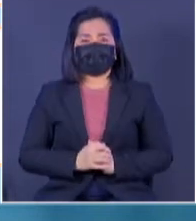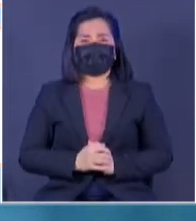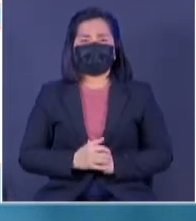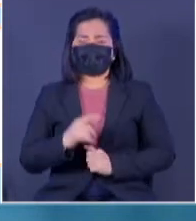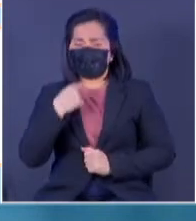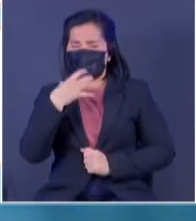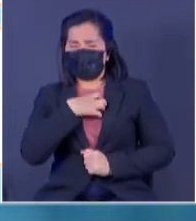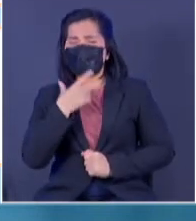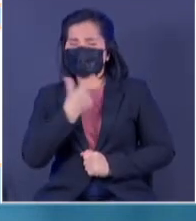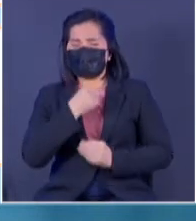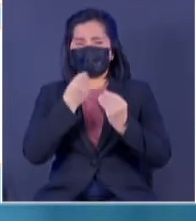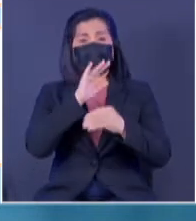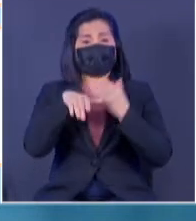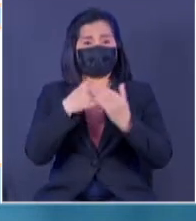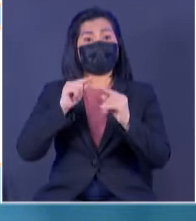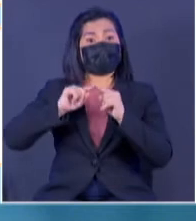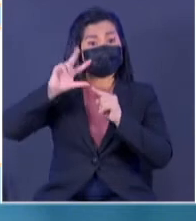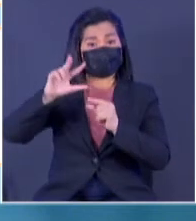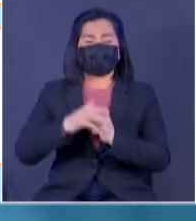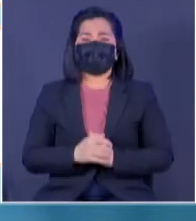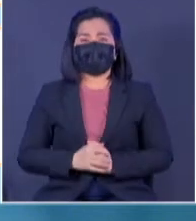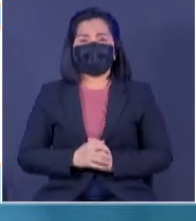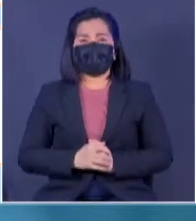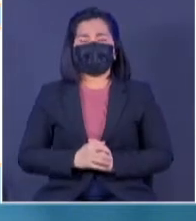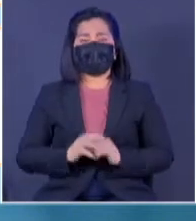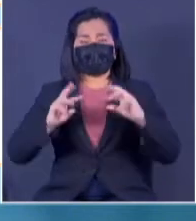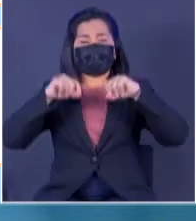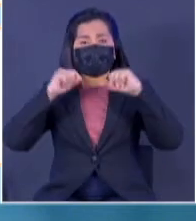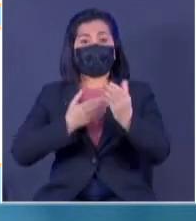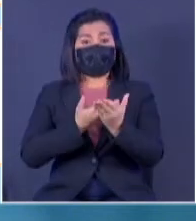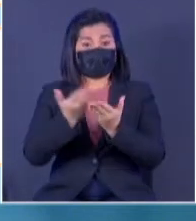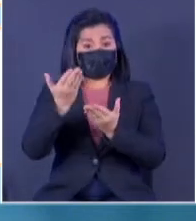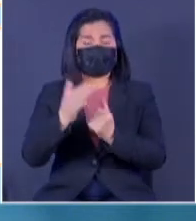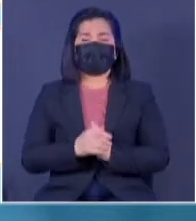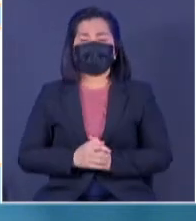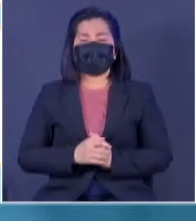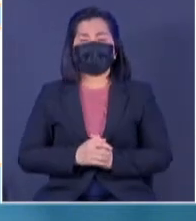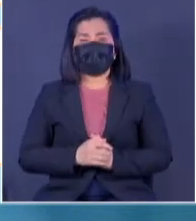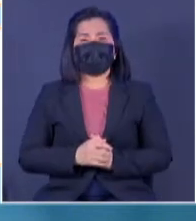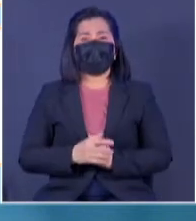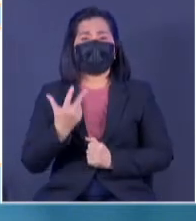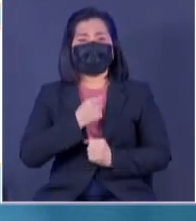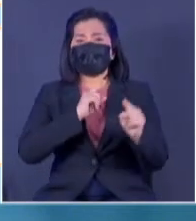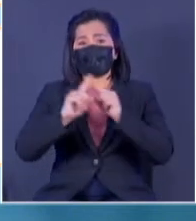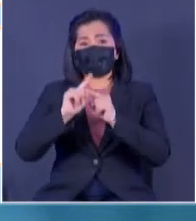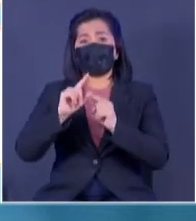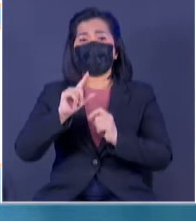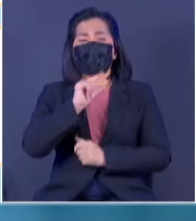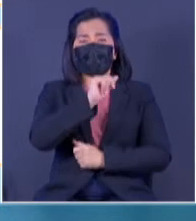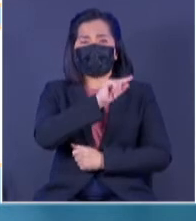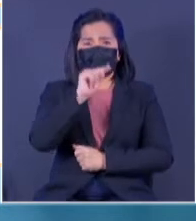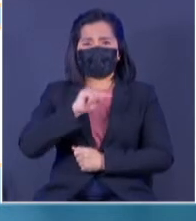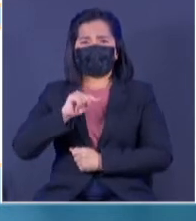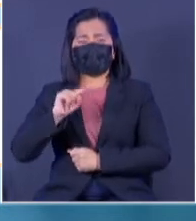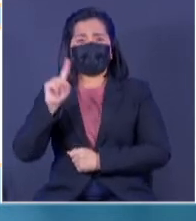ทุกท่าน 3. จะต้องเปิดเผยสัญญาการสั่งซื้อวัคซีนทั้ง AstraZeneca และ Sinovac รว